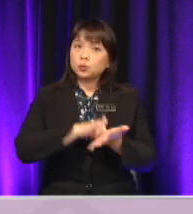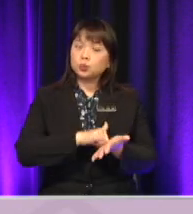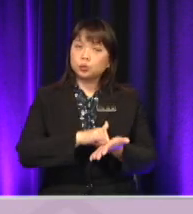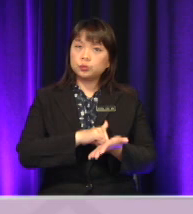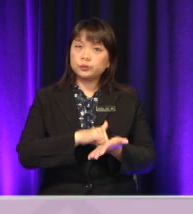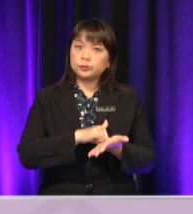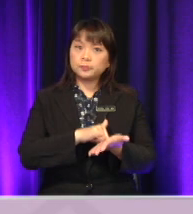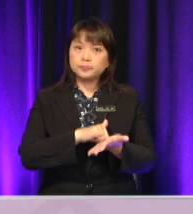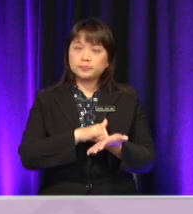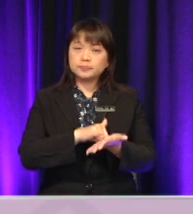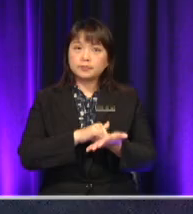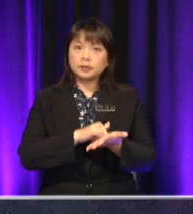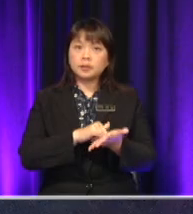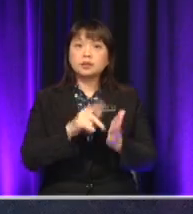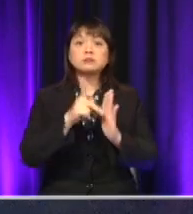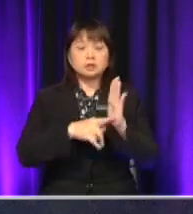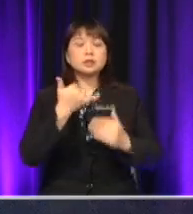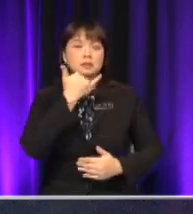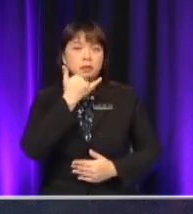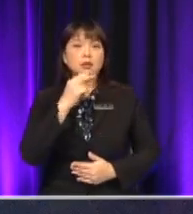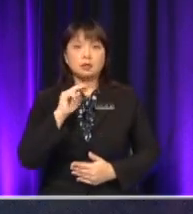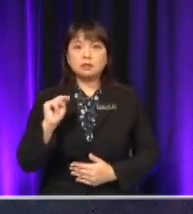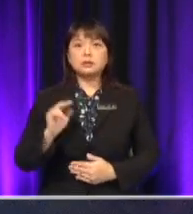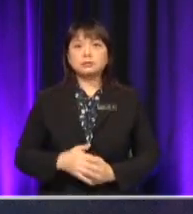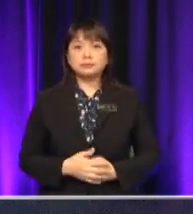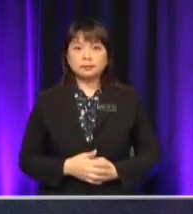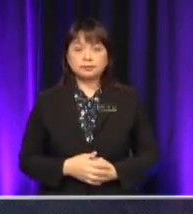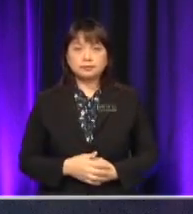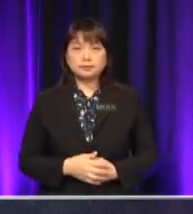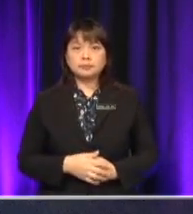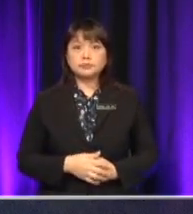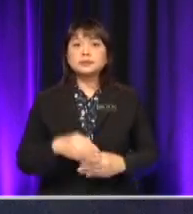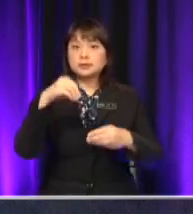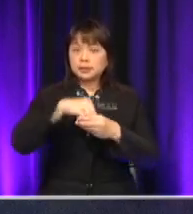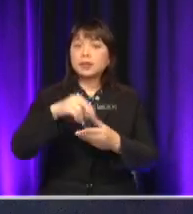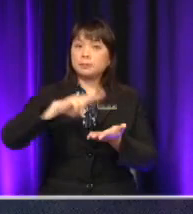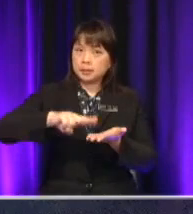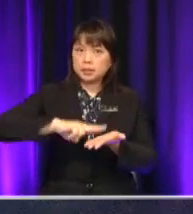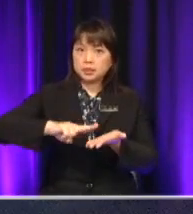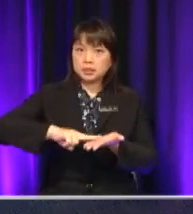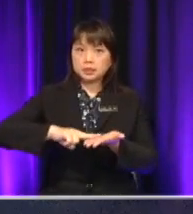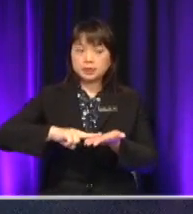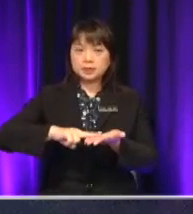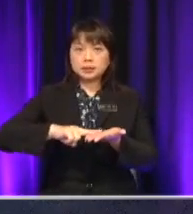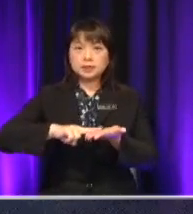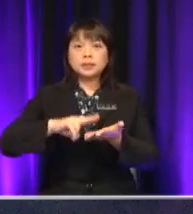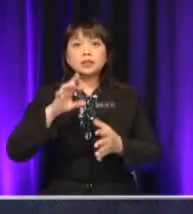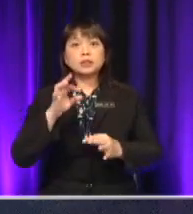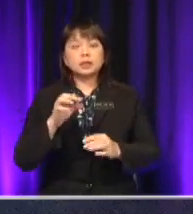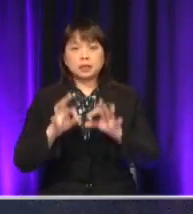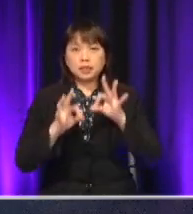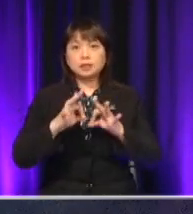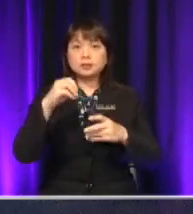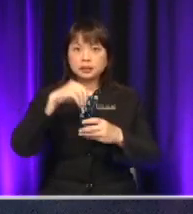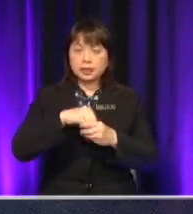Ralat tu kesalahan ni, cikgu? Ya, betul. Ralat ini adalah kesalahan dalam bacaan. Okey, dalam bacaan lah. Kalau untuk sains, kita kata